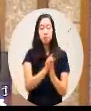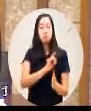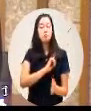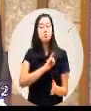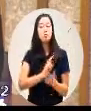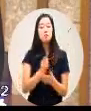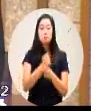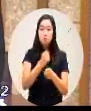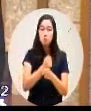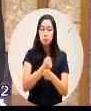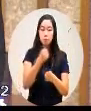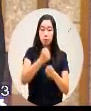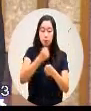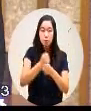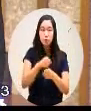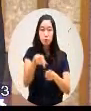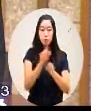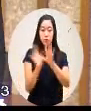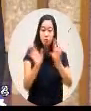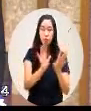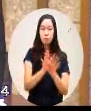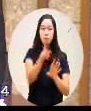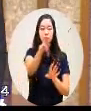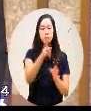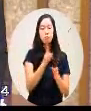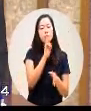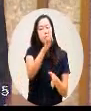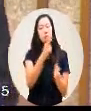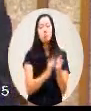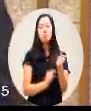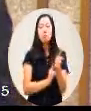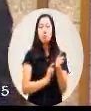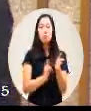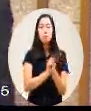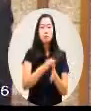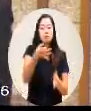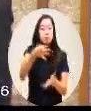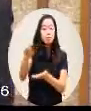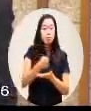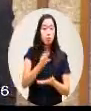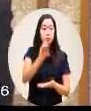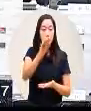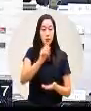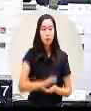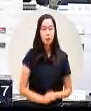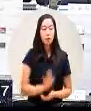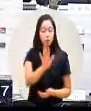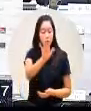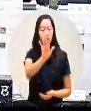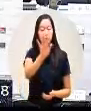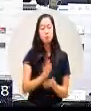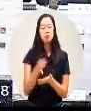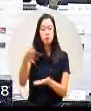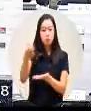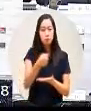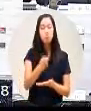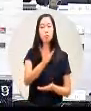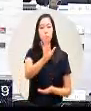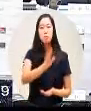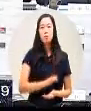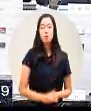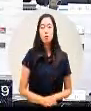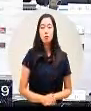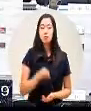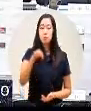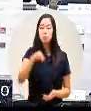那执行这个职务呢，我们都有给津贴。他有领， 有领教育局的薪水无？ 是他有领，有啦吼，津贴是。 啊，市